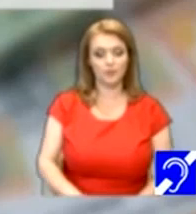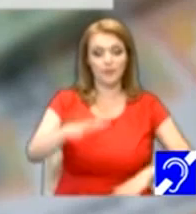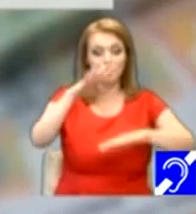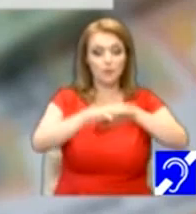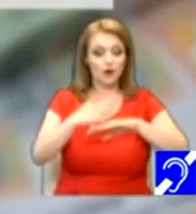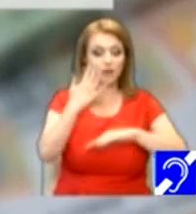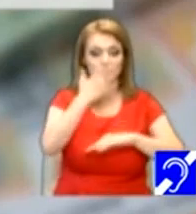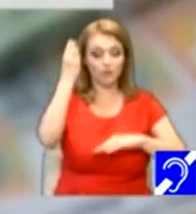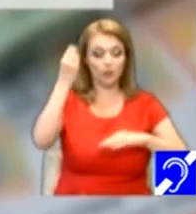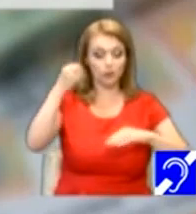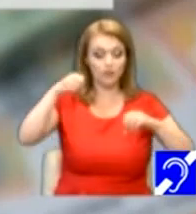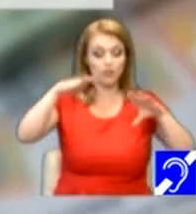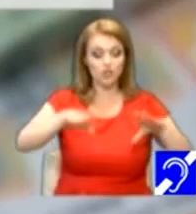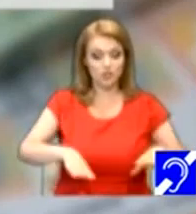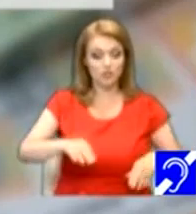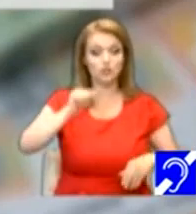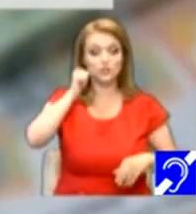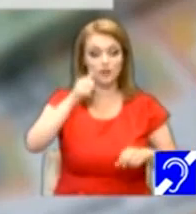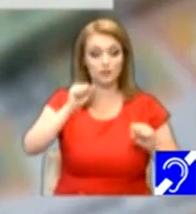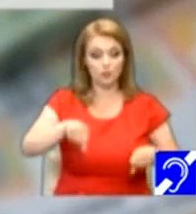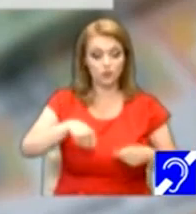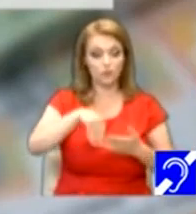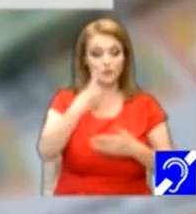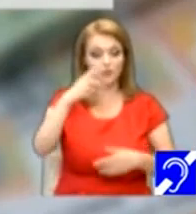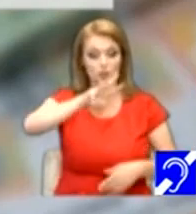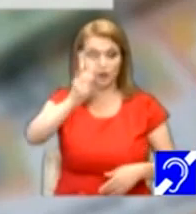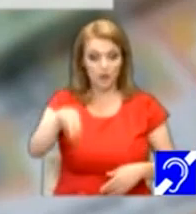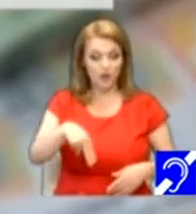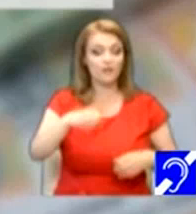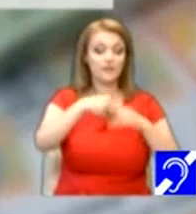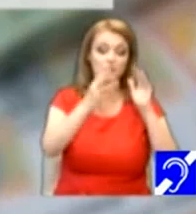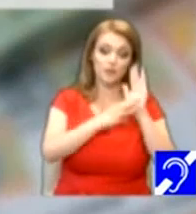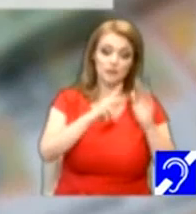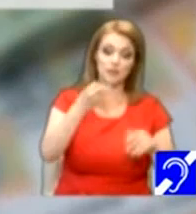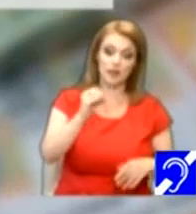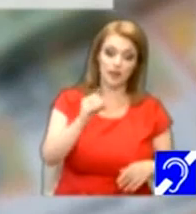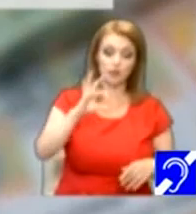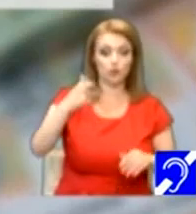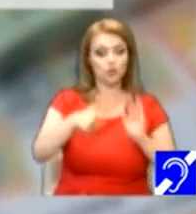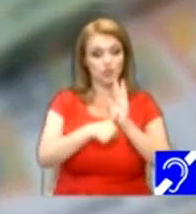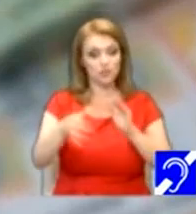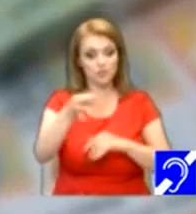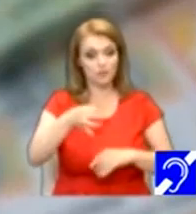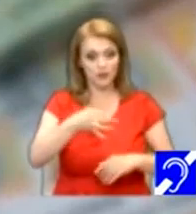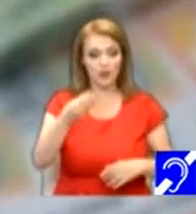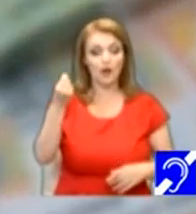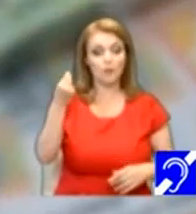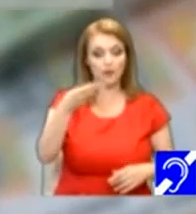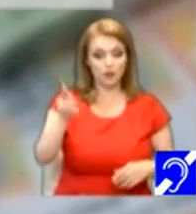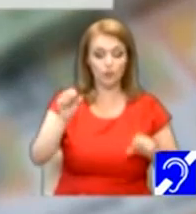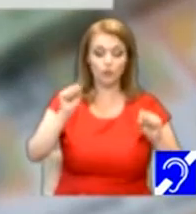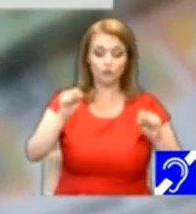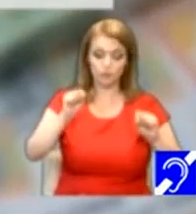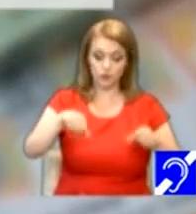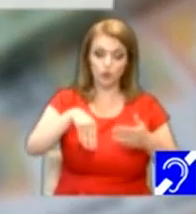Banca Națională a stabilit un curs oficial de 18 lei și 6 bani pentru un dolar american, cu 2 bani mai puțin. Moneda europeană